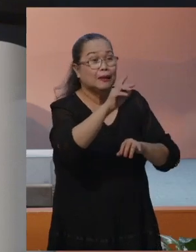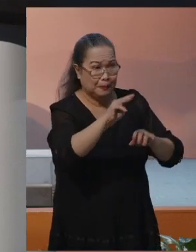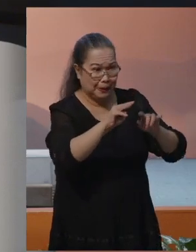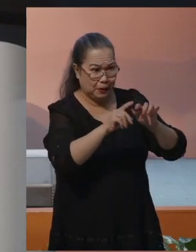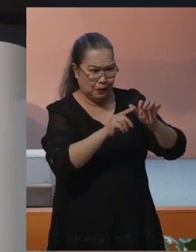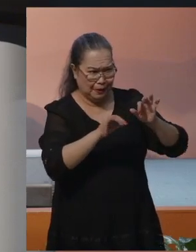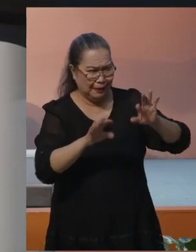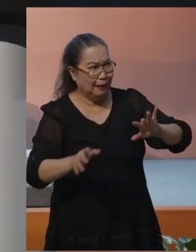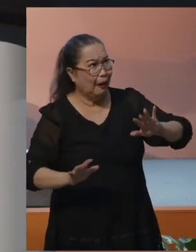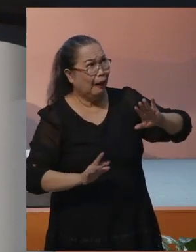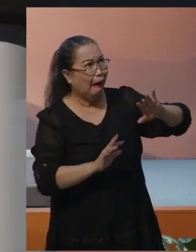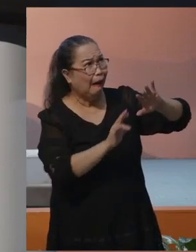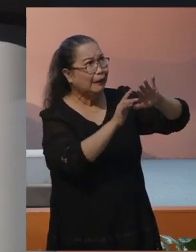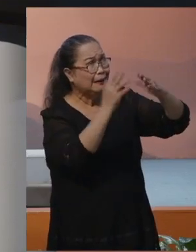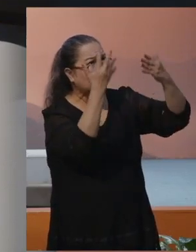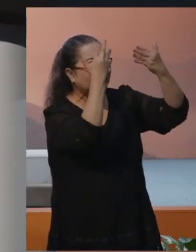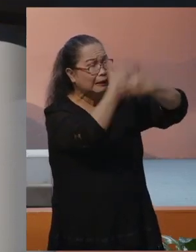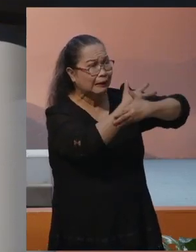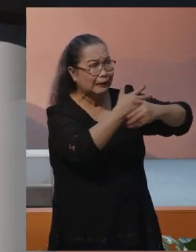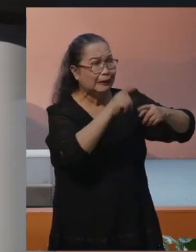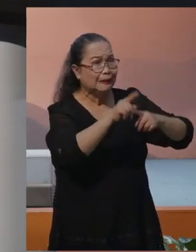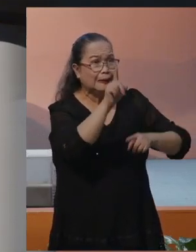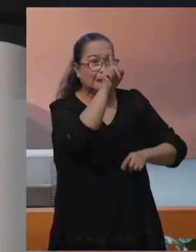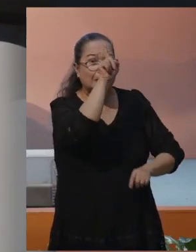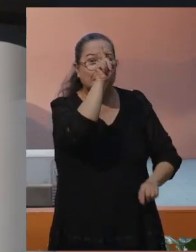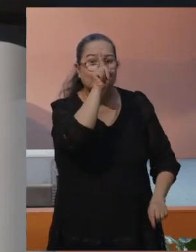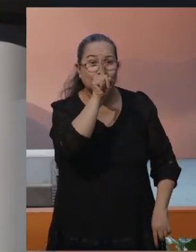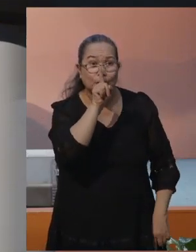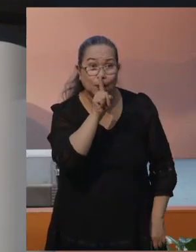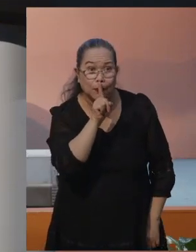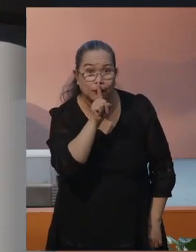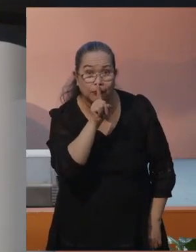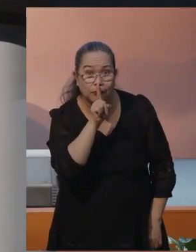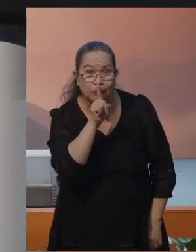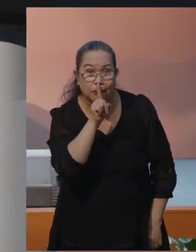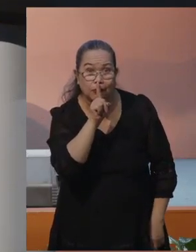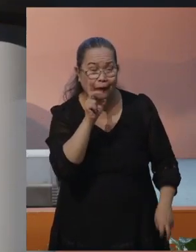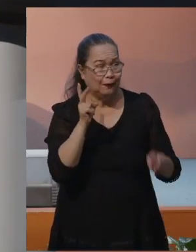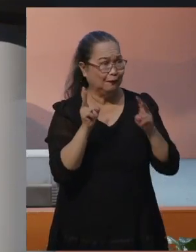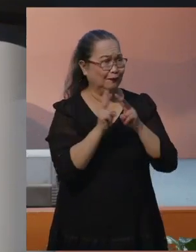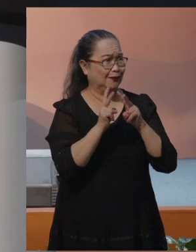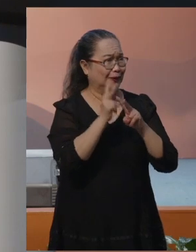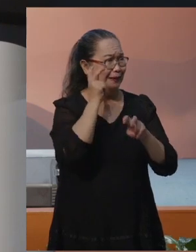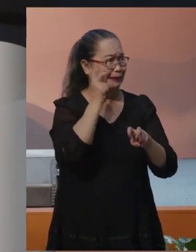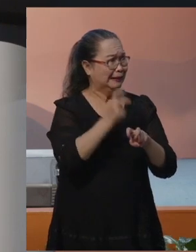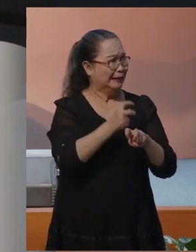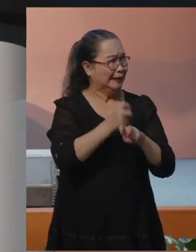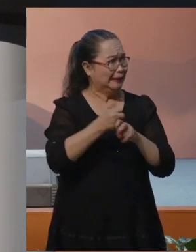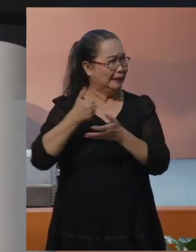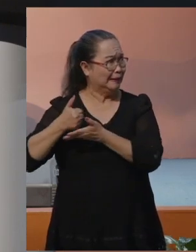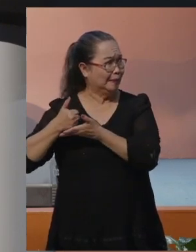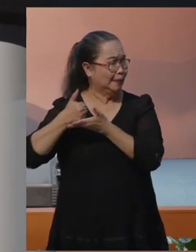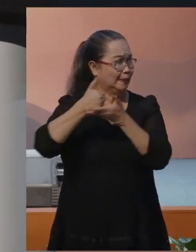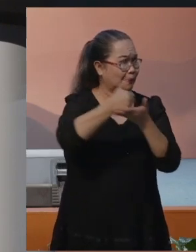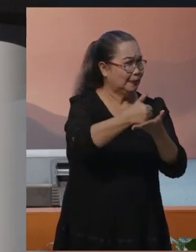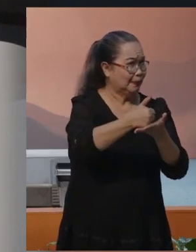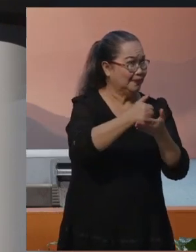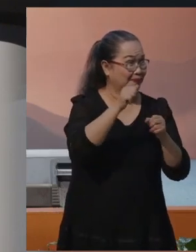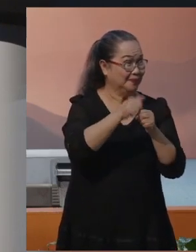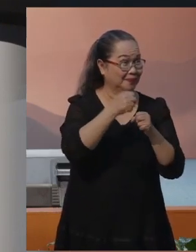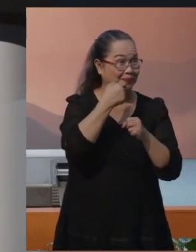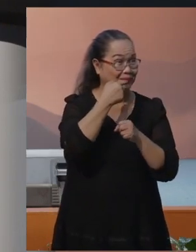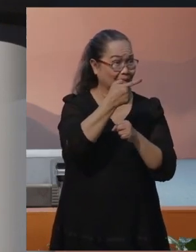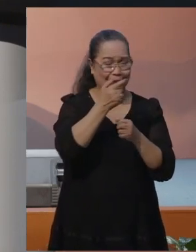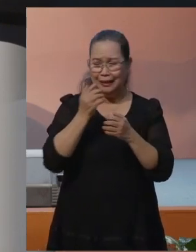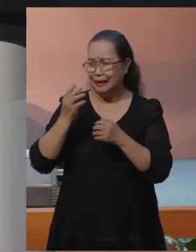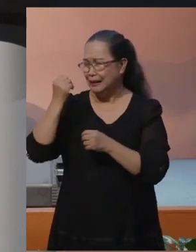sa dilim at dapat tahimik. Napakahirap nung saklolong yon. Kaya ang sabi ng language na teksto natin,